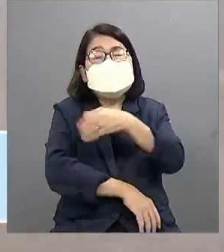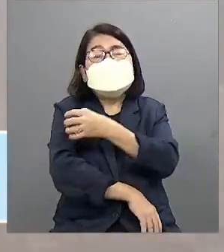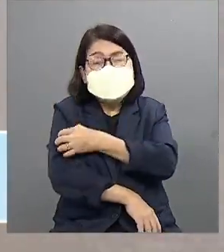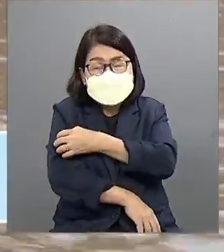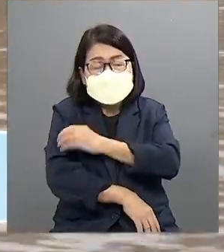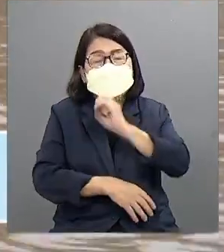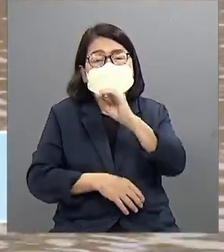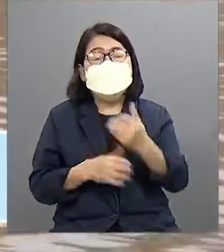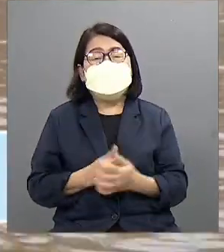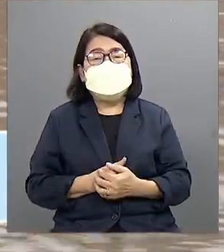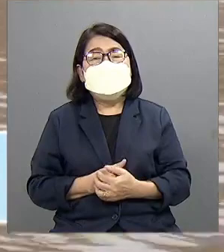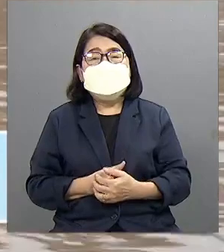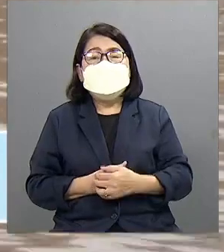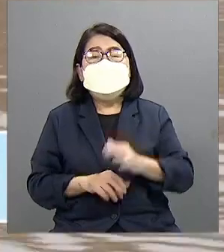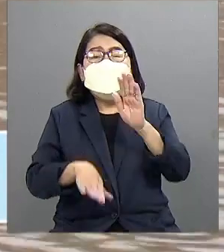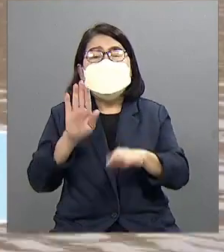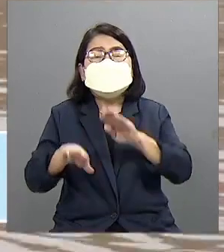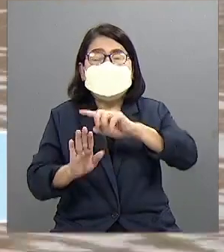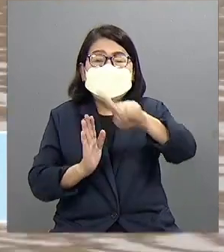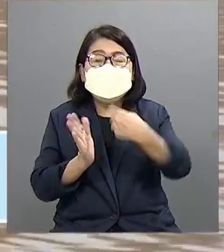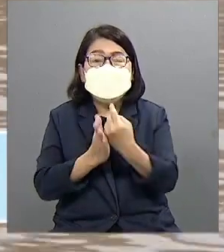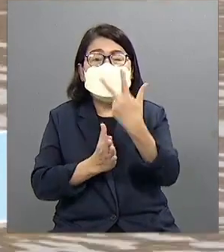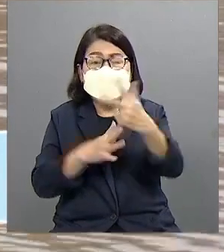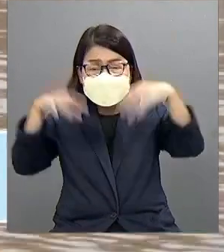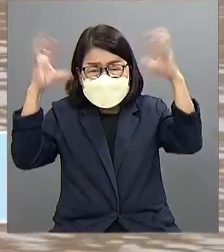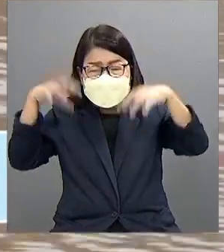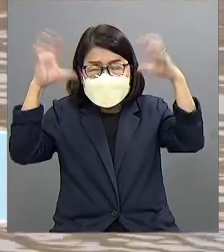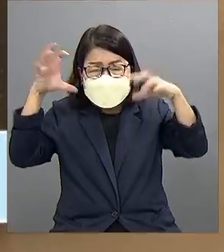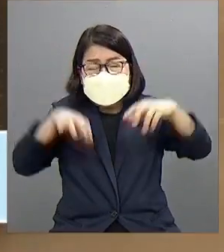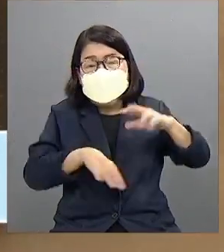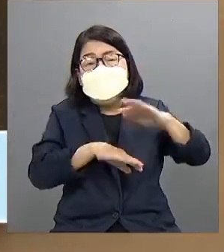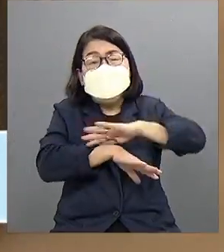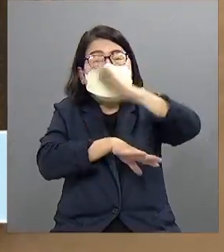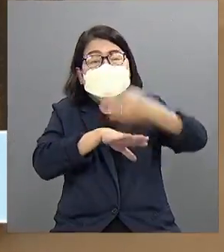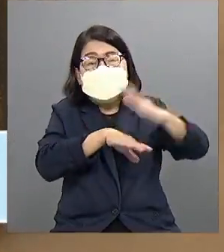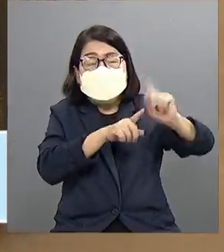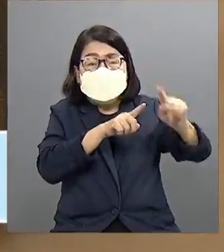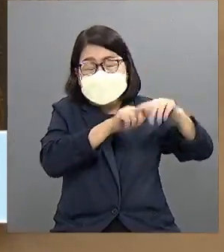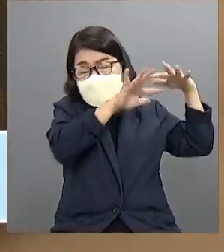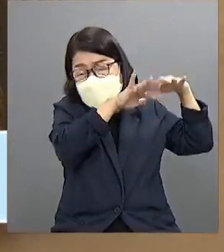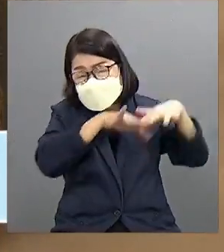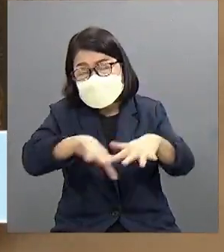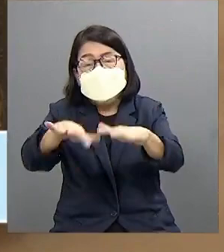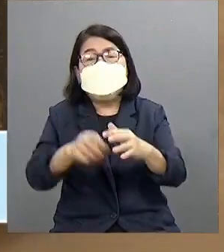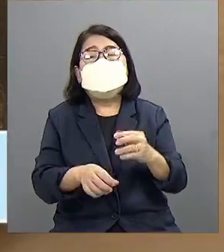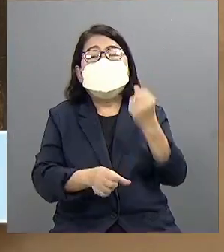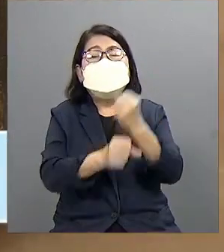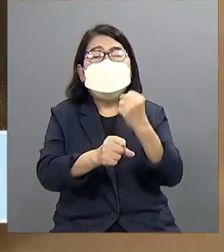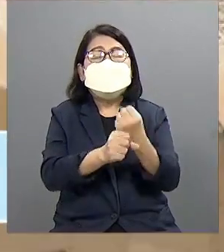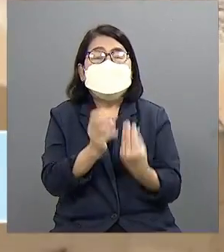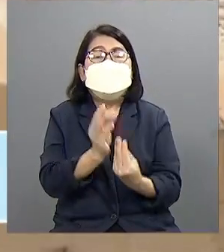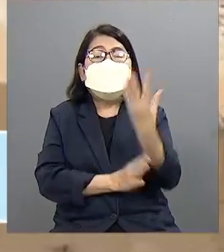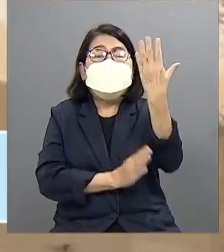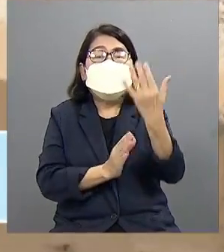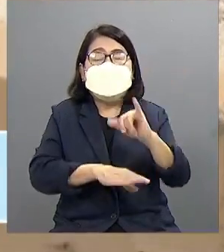กหนักมา3ชั่วโมงค่ะน้ำไหลหลากมาจากที่สูงแล้วก็เป็นจุดที่เป็นไร่มันสำปะหลังอยู่ด้านบนของหมู่บ้านด่านเกวียนนี่นะคะ